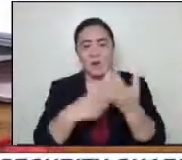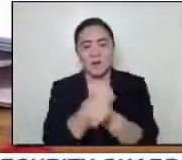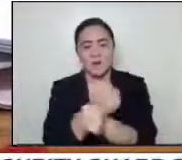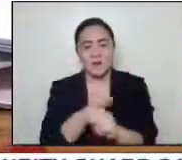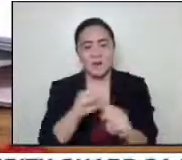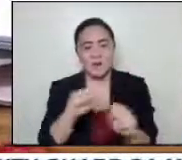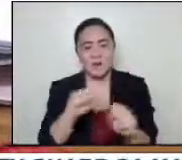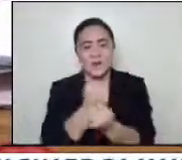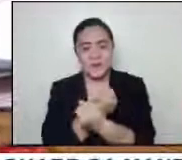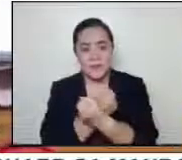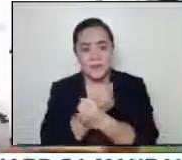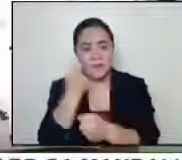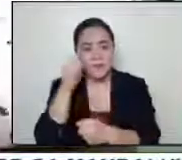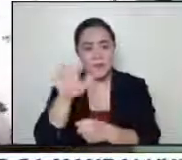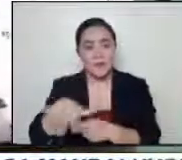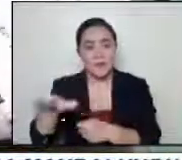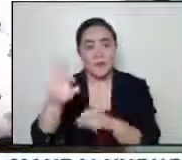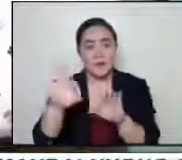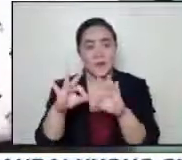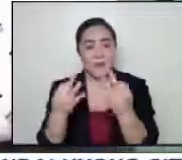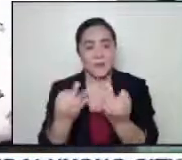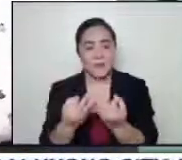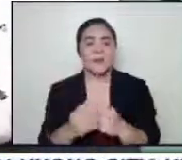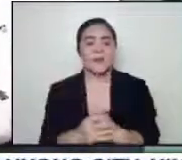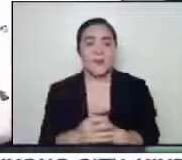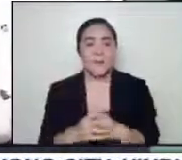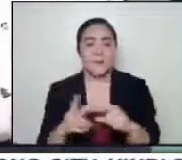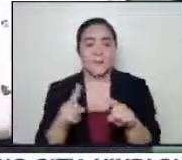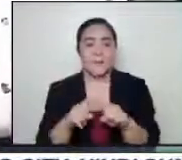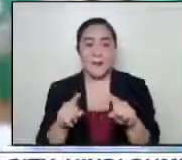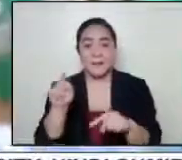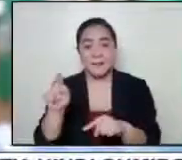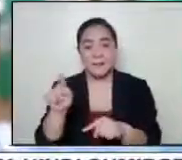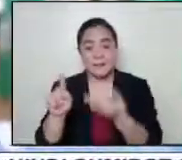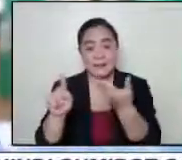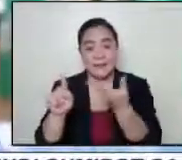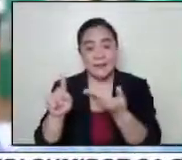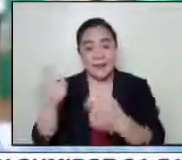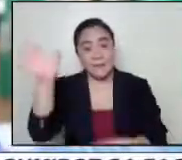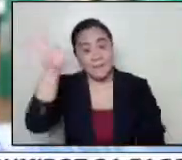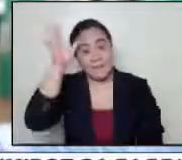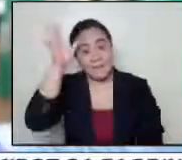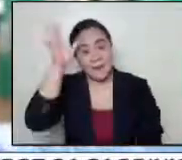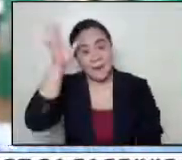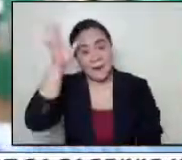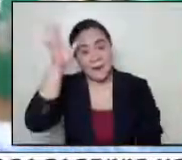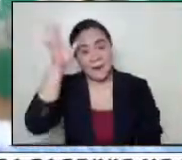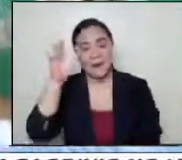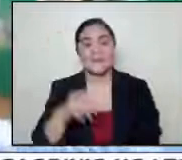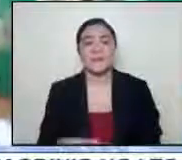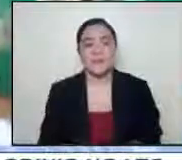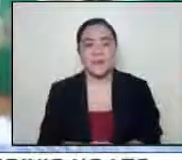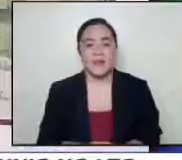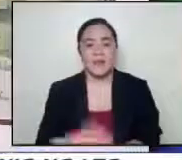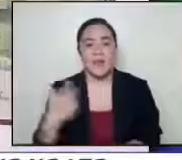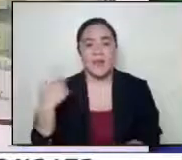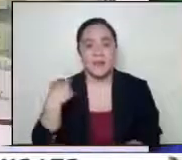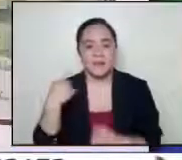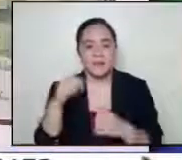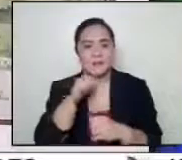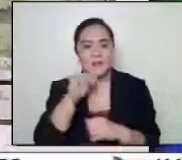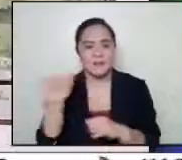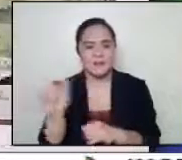kanyang pamilya. Ngunit ang tatay na makikilala natin ay may hindi pangkarniwang sitwasyon.